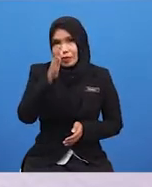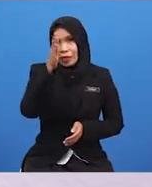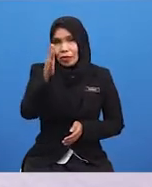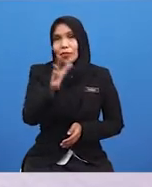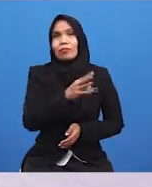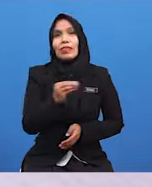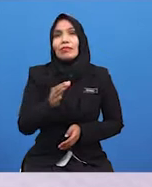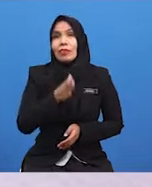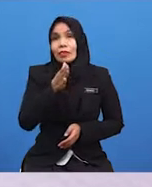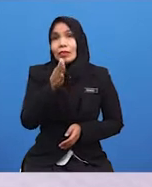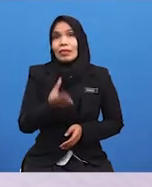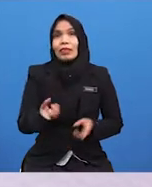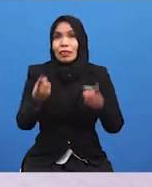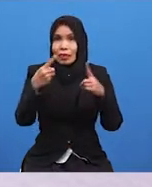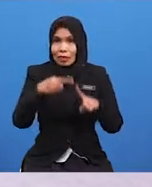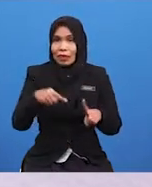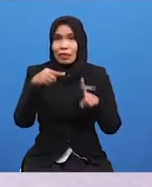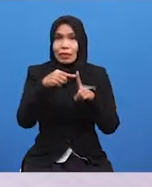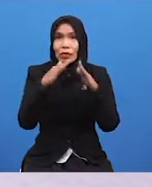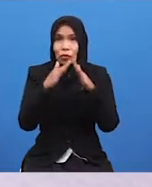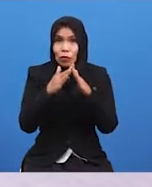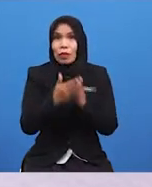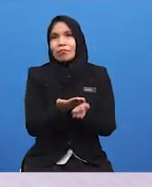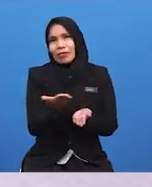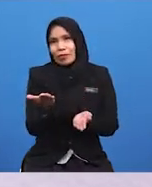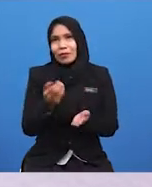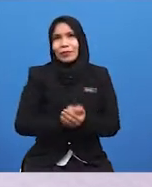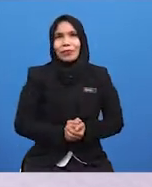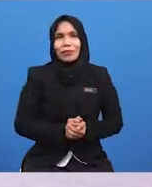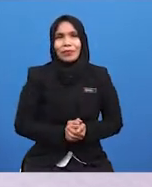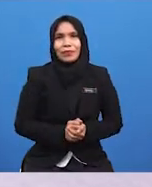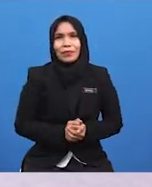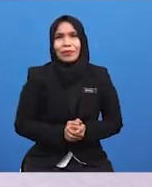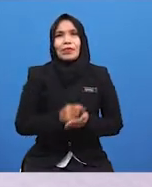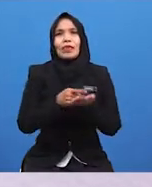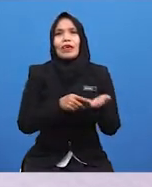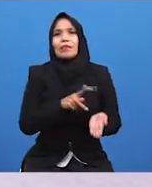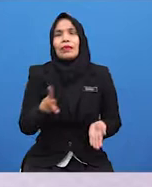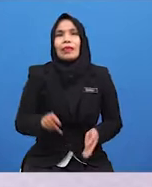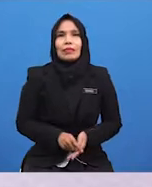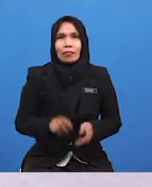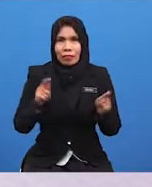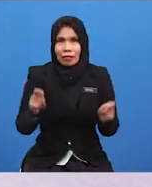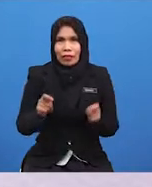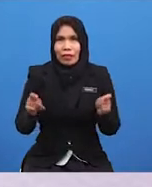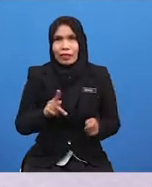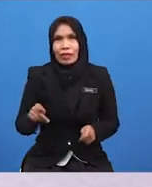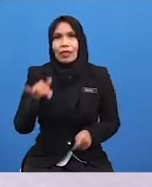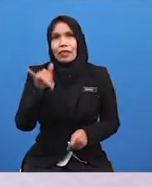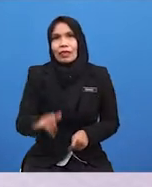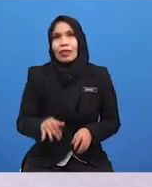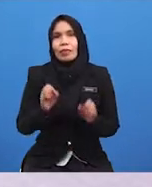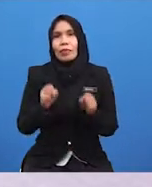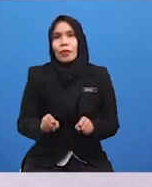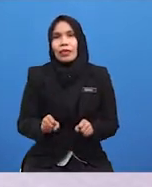datuk dan nenek datang kerumah kamu Apakah tindakan